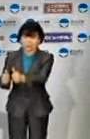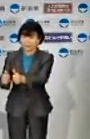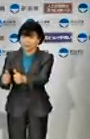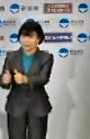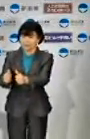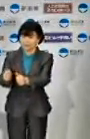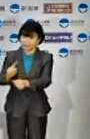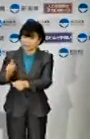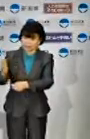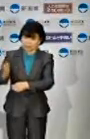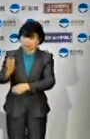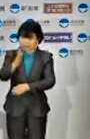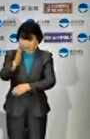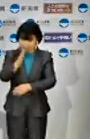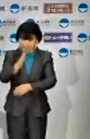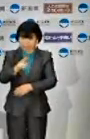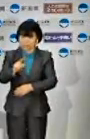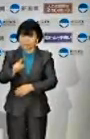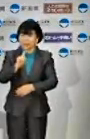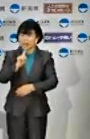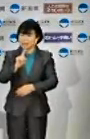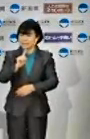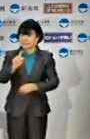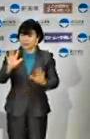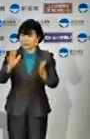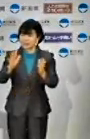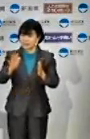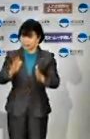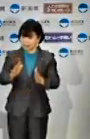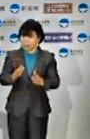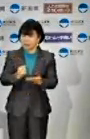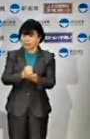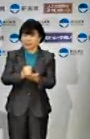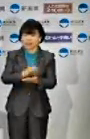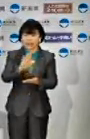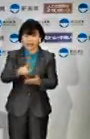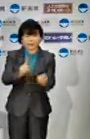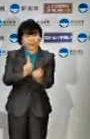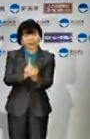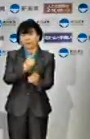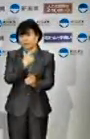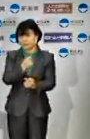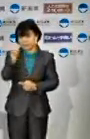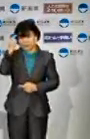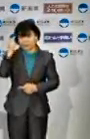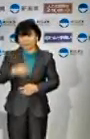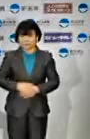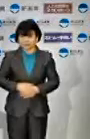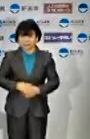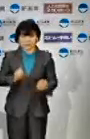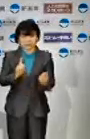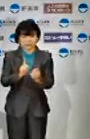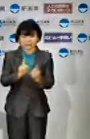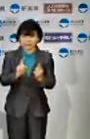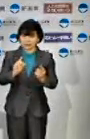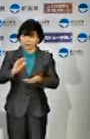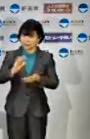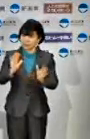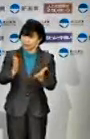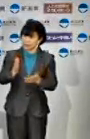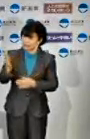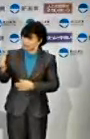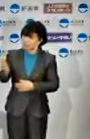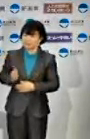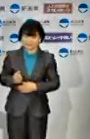ませんけども、 機会があったらと思いますね。 新人賞は一度お目にかかった ことがないんですよ、私は。 機会があればそういうふう